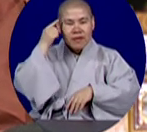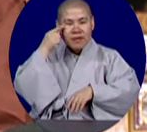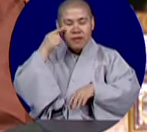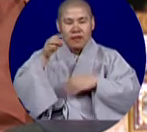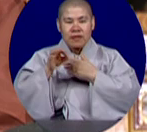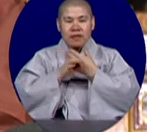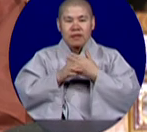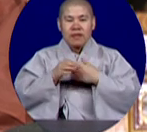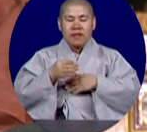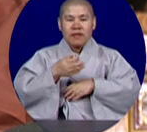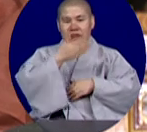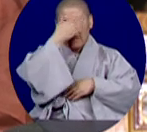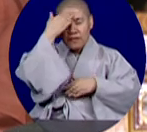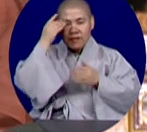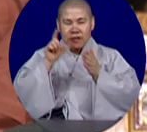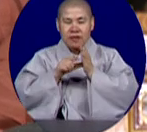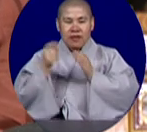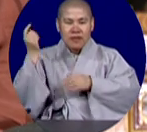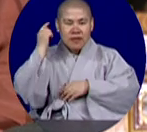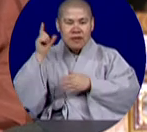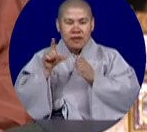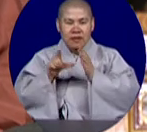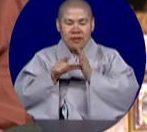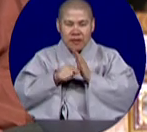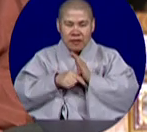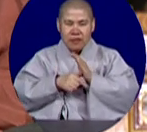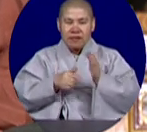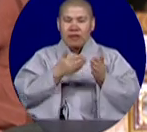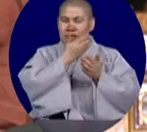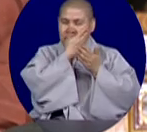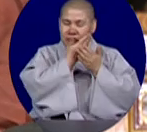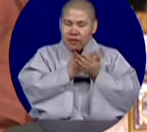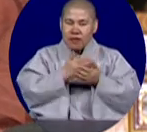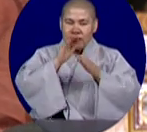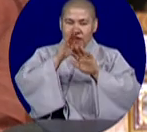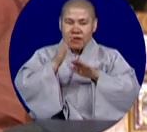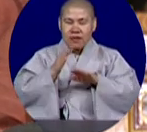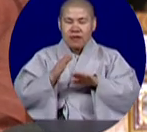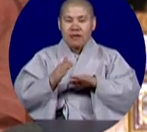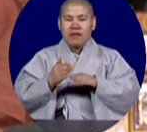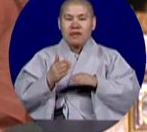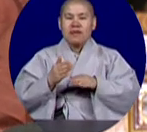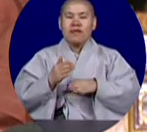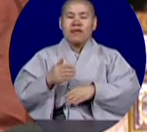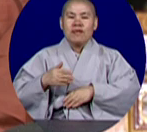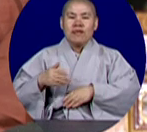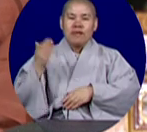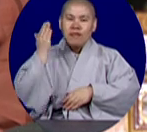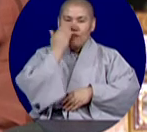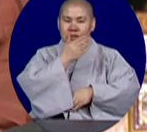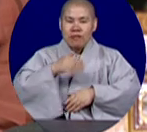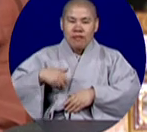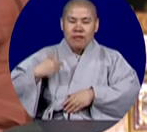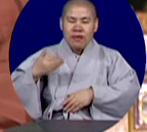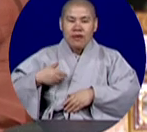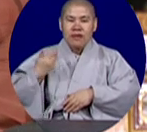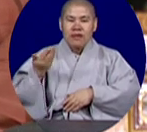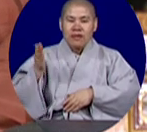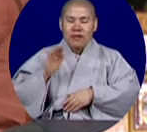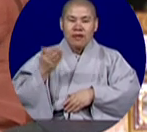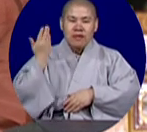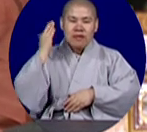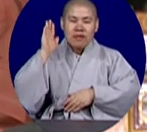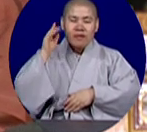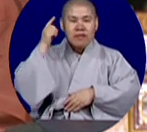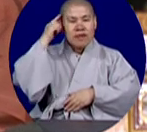젊을 때 들을 때는 그 법문이 중요한지 전혀 몰랐습니다. 근데 요즘 생각하니까